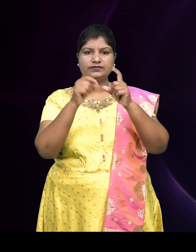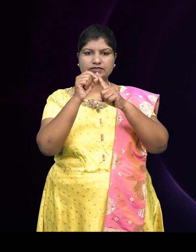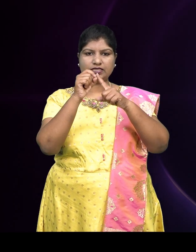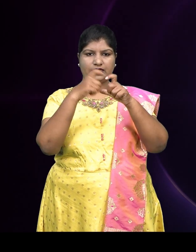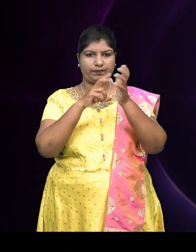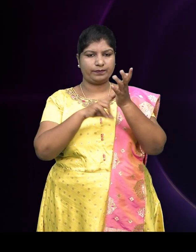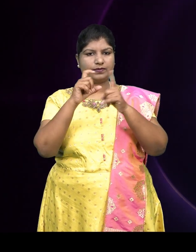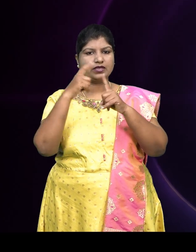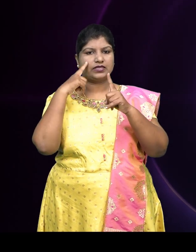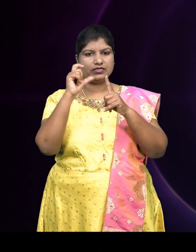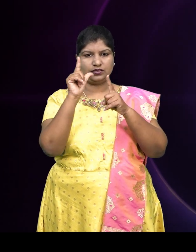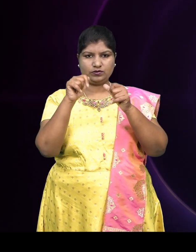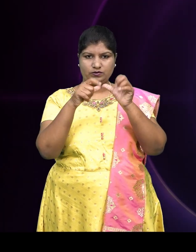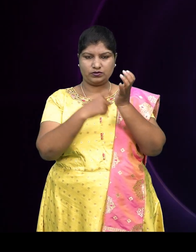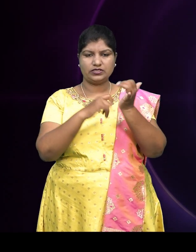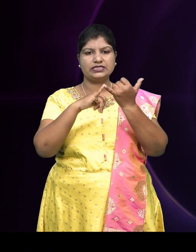उपांगीय कंकाल,